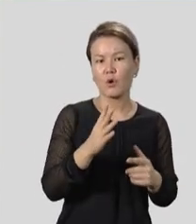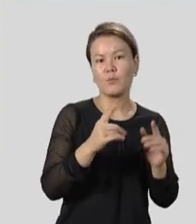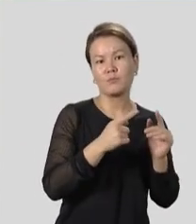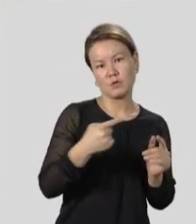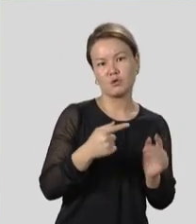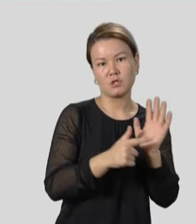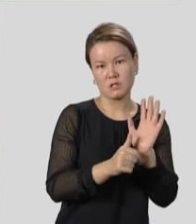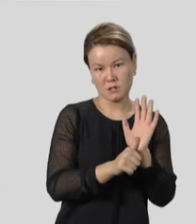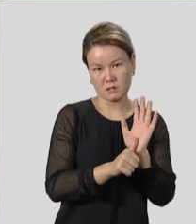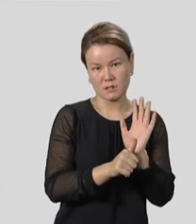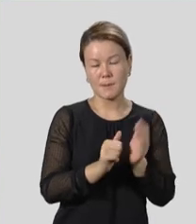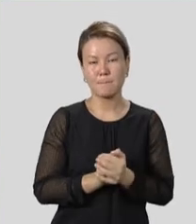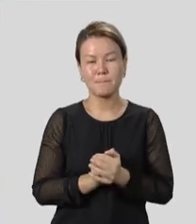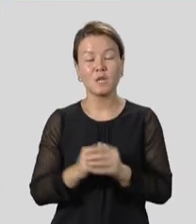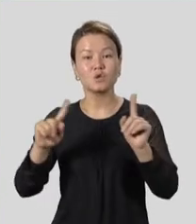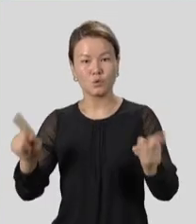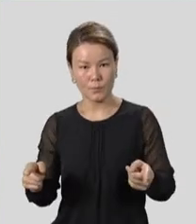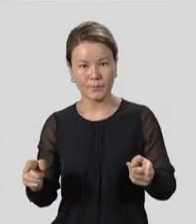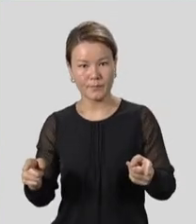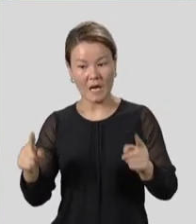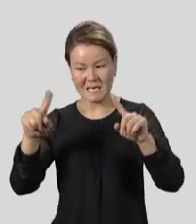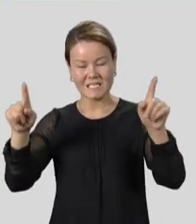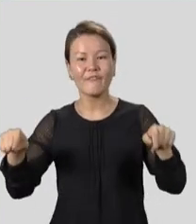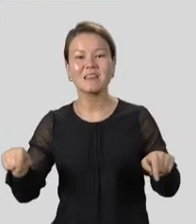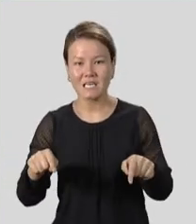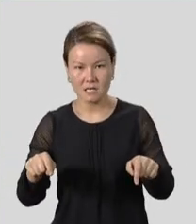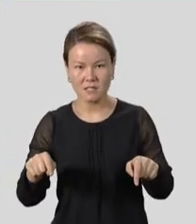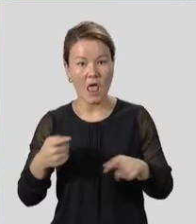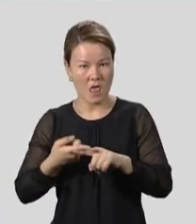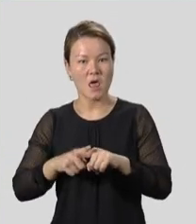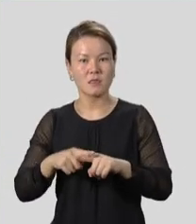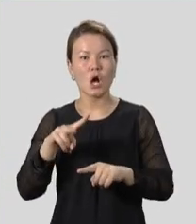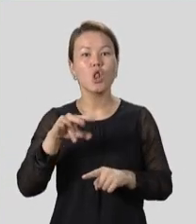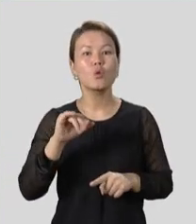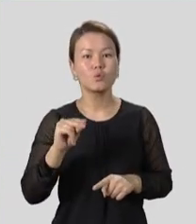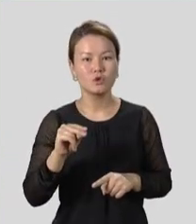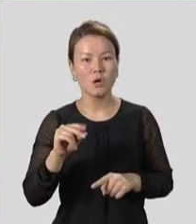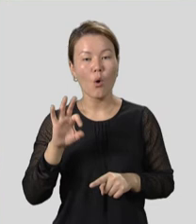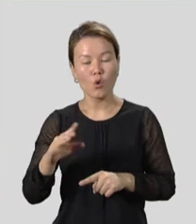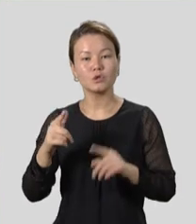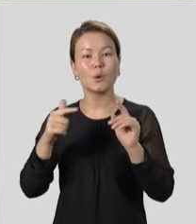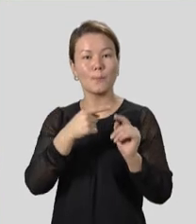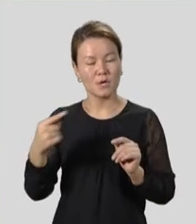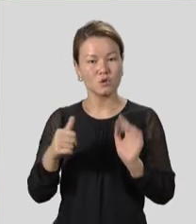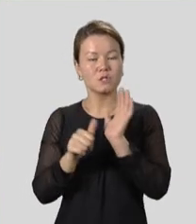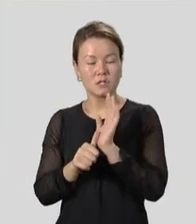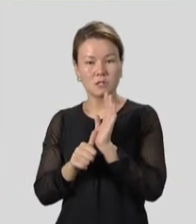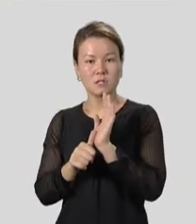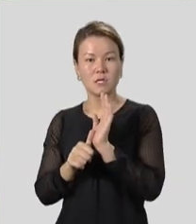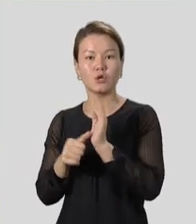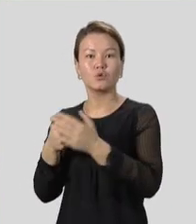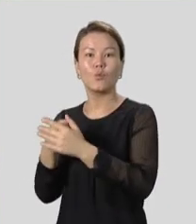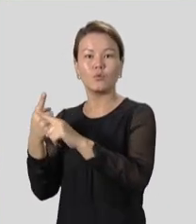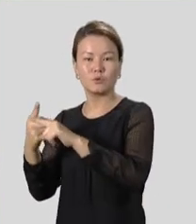Скобка теперь около минус 6 квадратная. Это луч от минус 6 до плюс